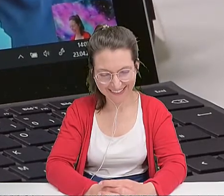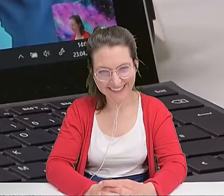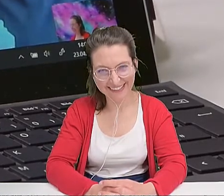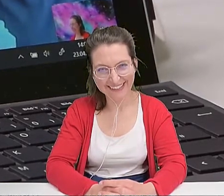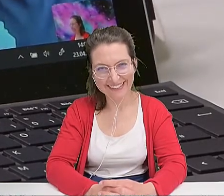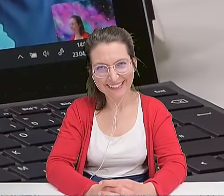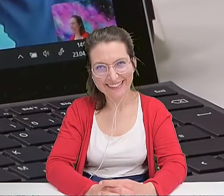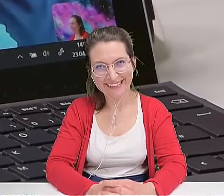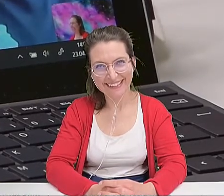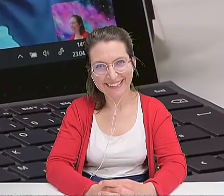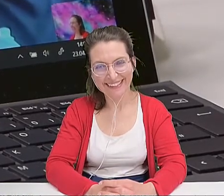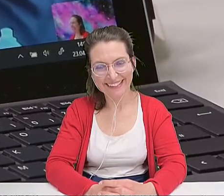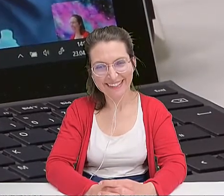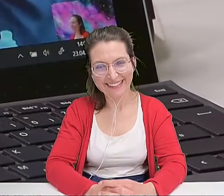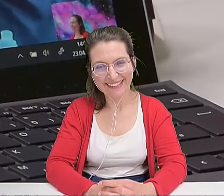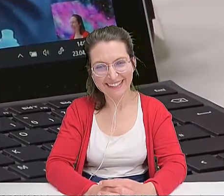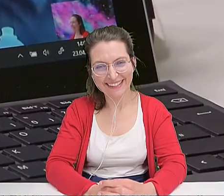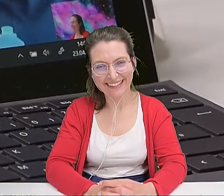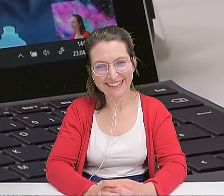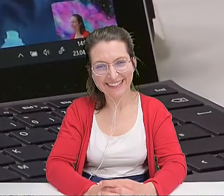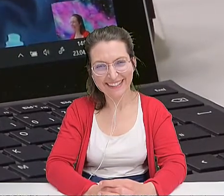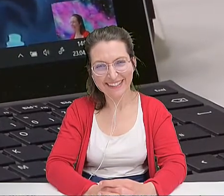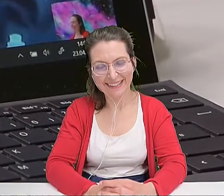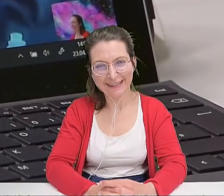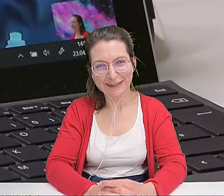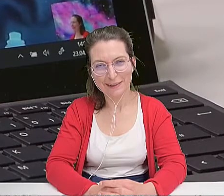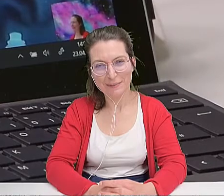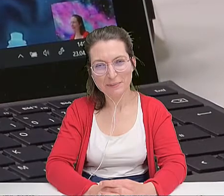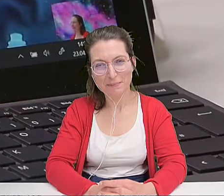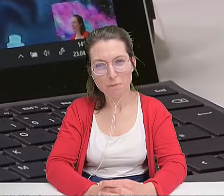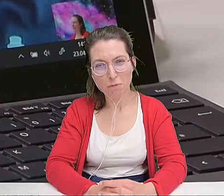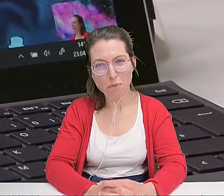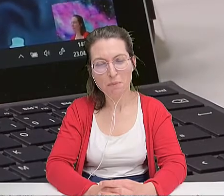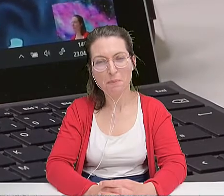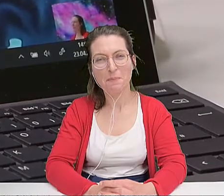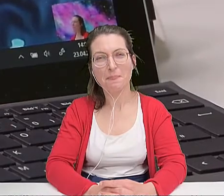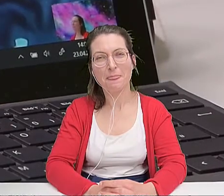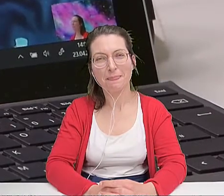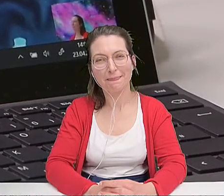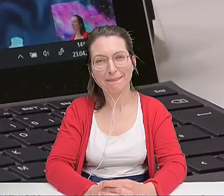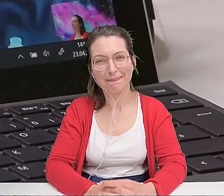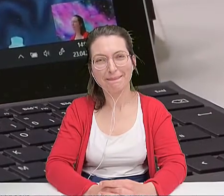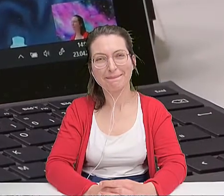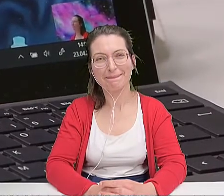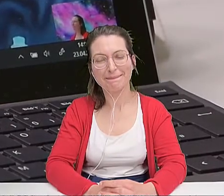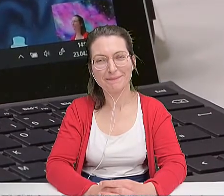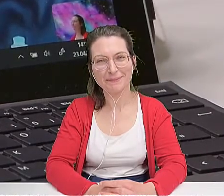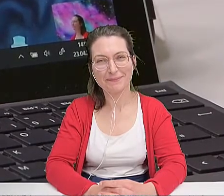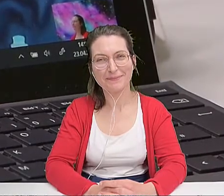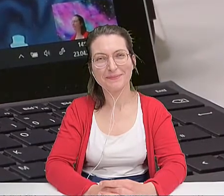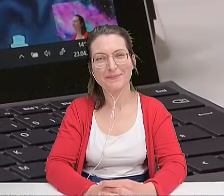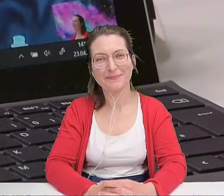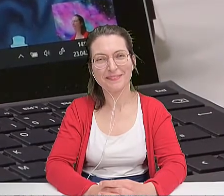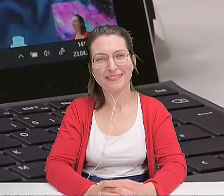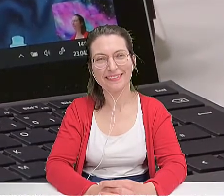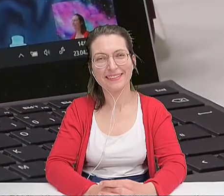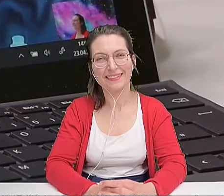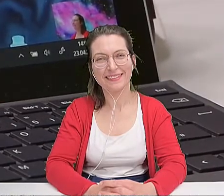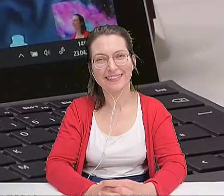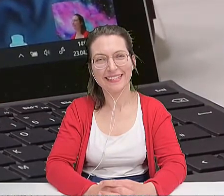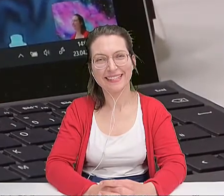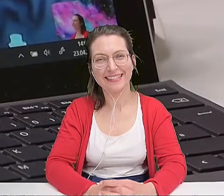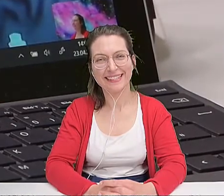also es gibt jetzt keine Beuteltiere oder sonst was, sehr speziell, aber den Biber. Da ist sie bei ihren Wanderungen, hat sie ganz viele Biber gesehen, hat gesagt, gut, ich